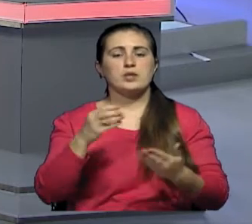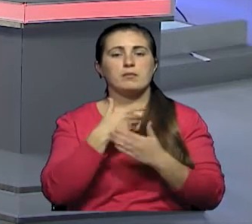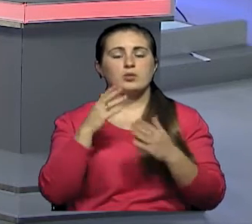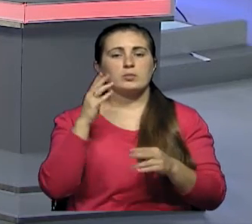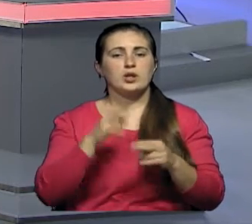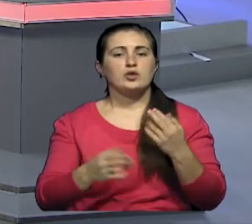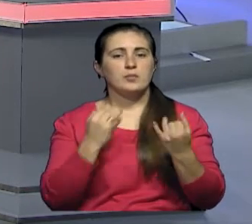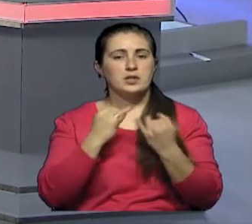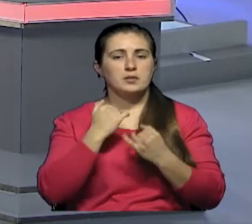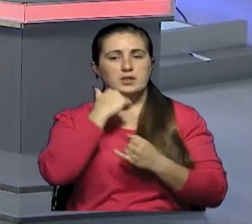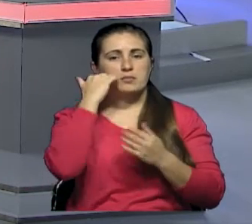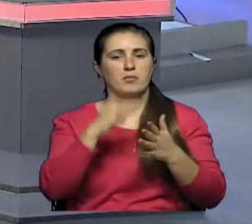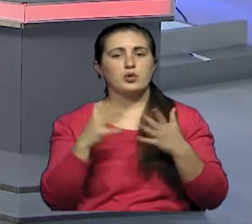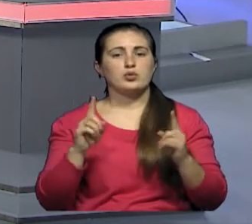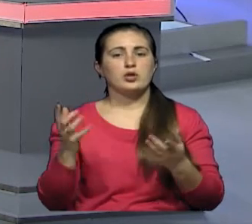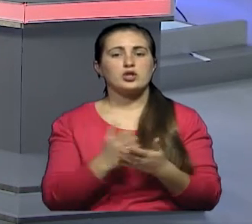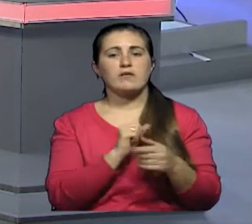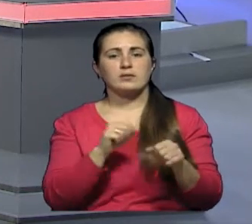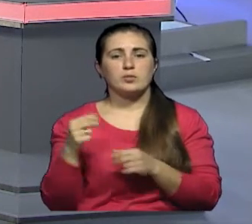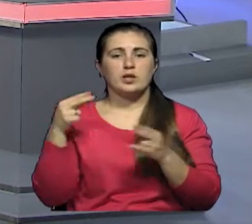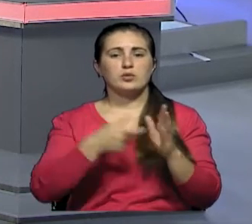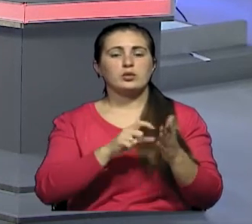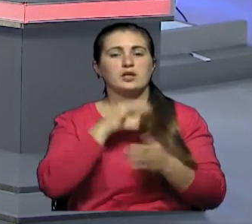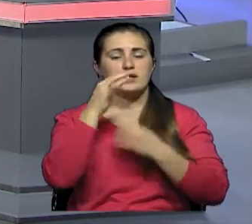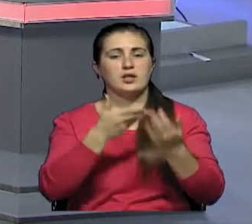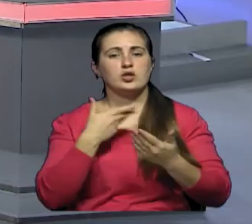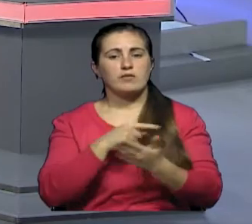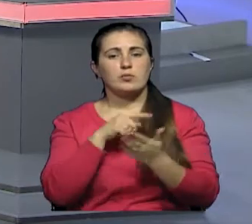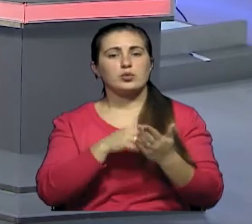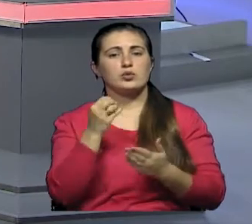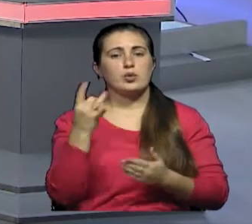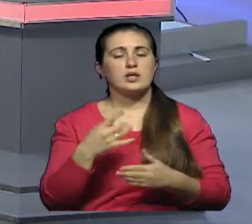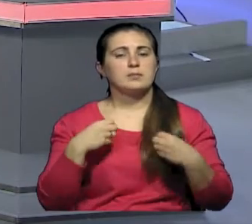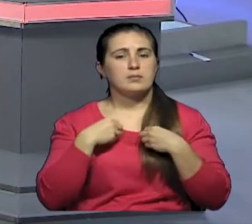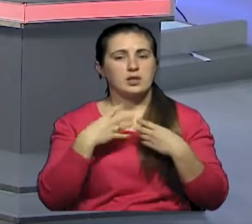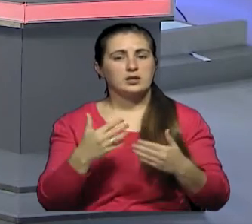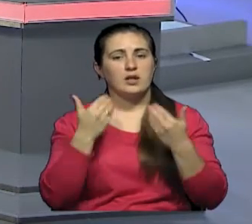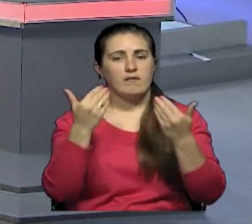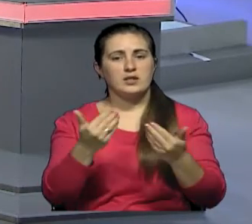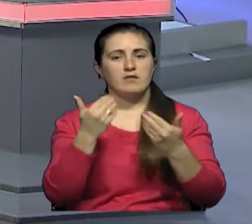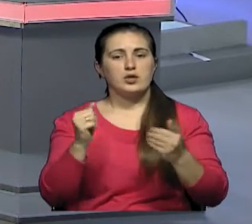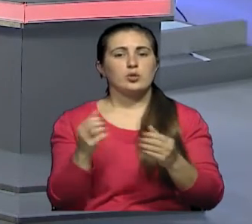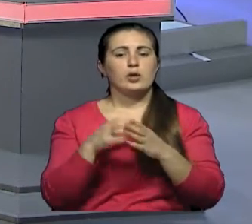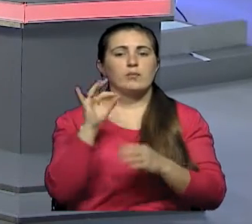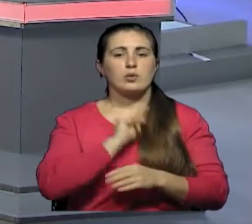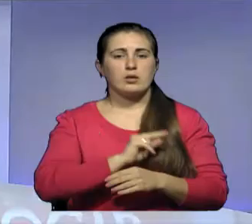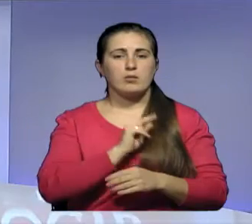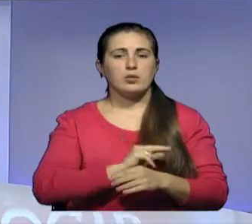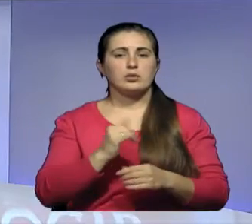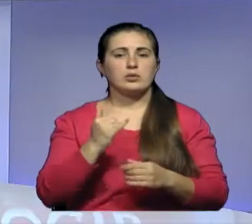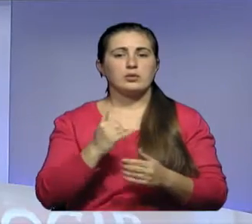беседу спасибо большое что нашли возможность приехать студии ответить на наши вопросы еще раз с праздником вас и ваших коллег по работе